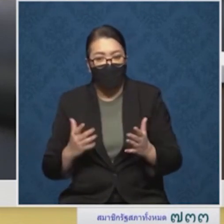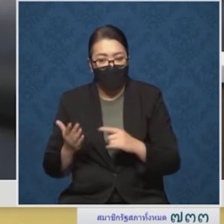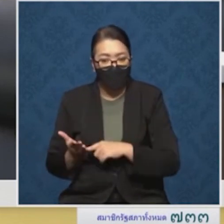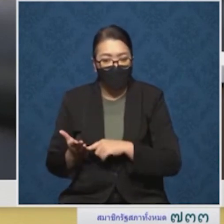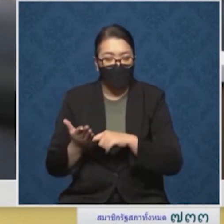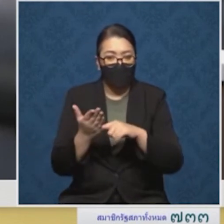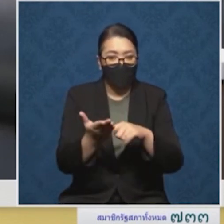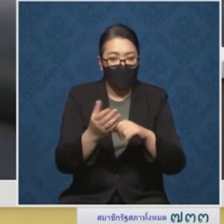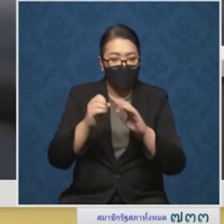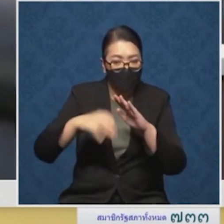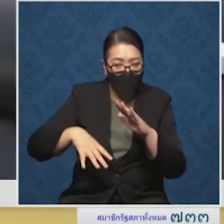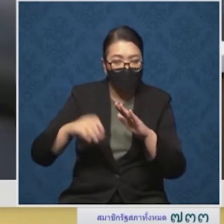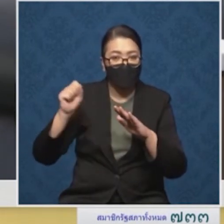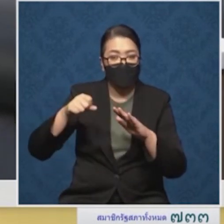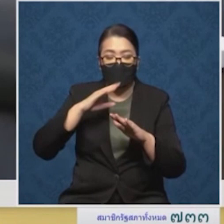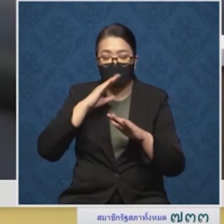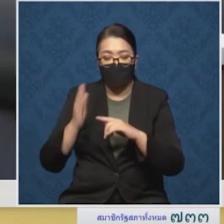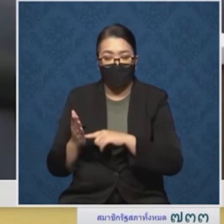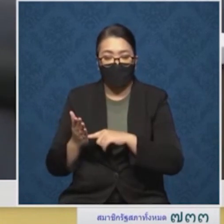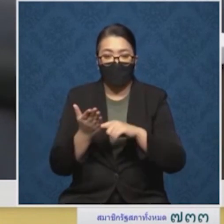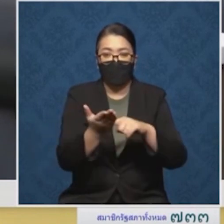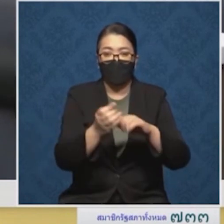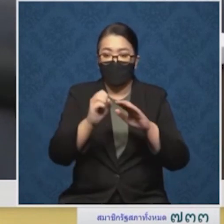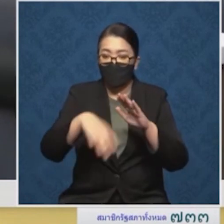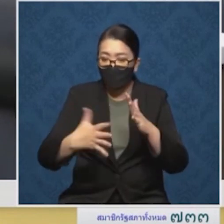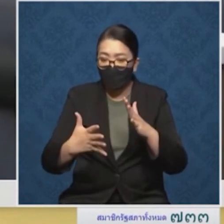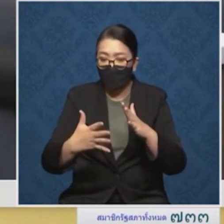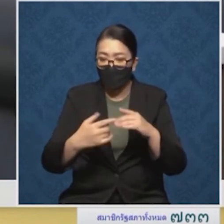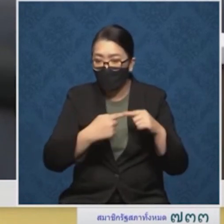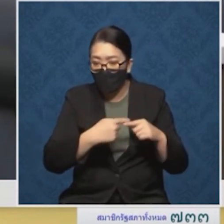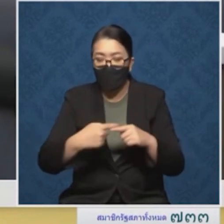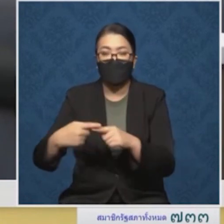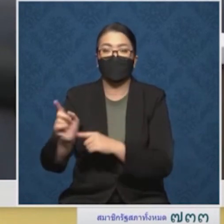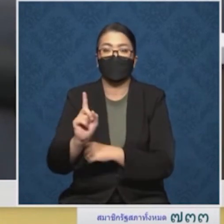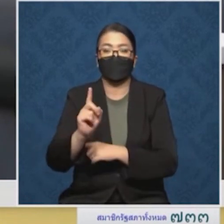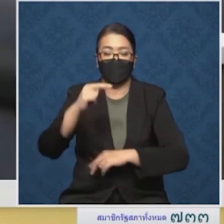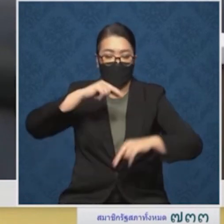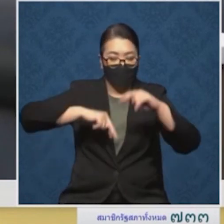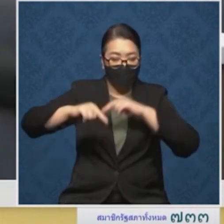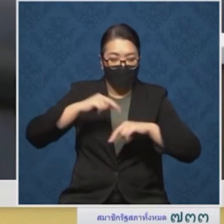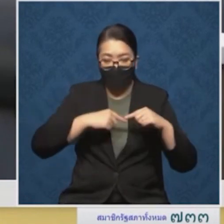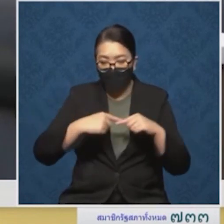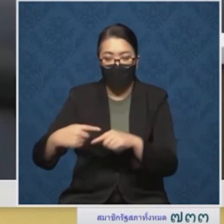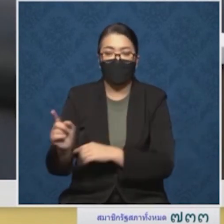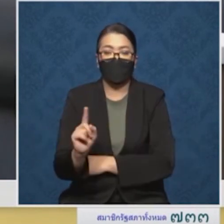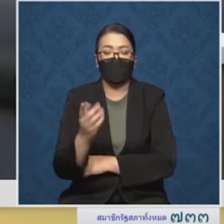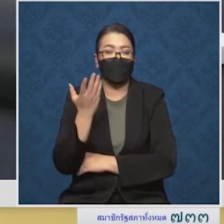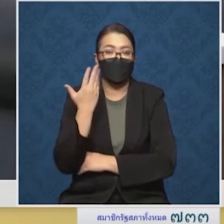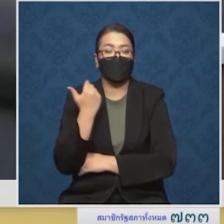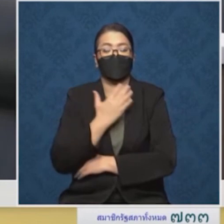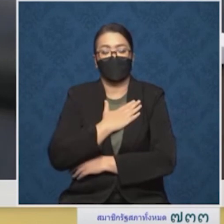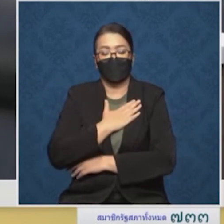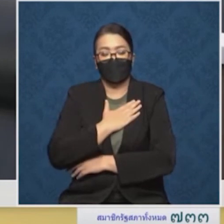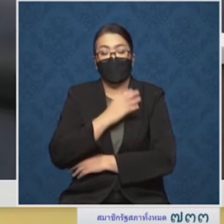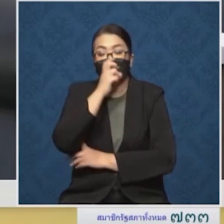ถ้ามนไม่ตก จะเดินยไต่อเมื่วานี้ผมได้มองดวยแ่ดี โยสดจ vardı เช่นก